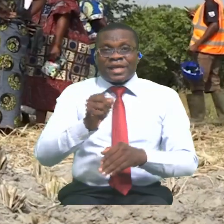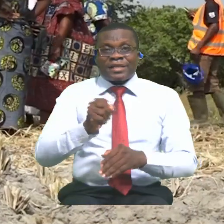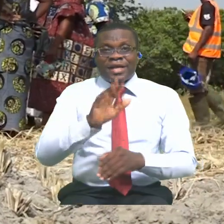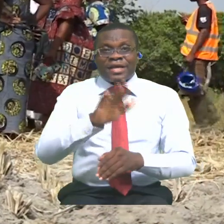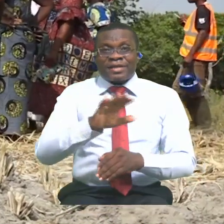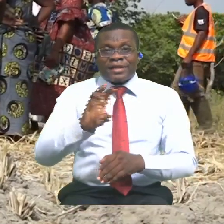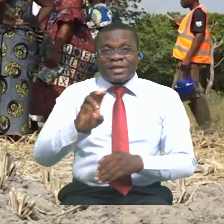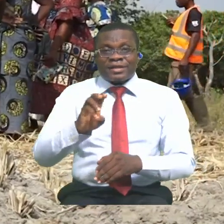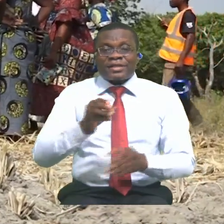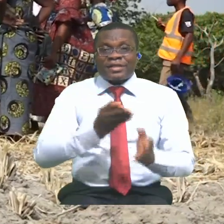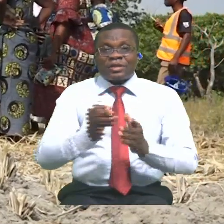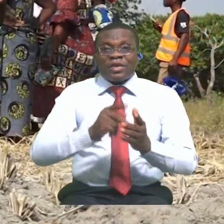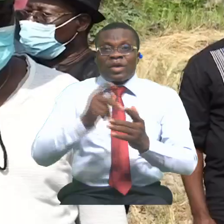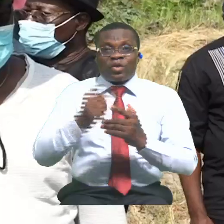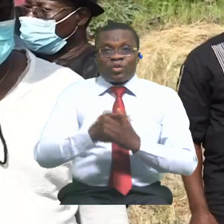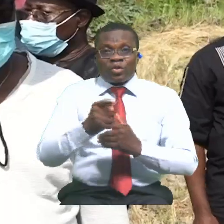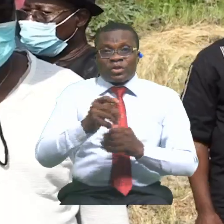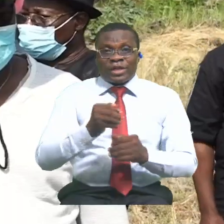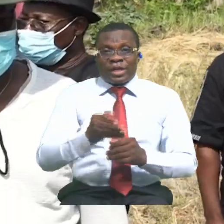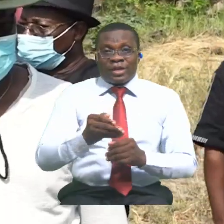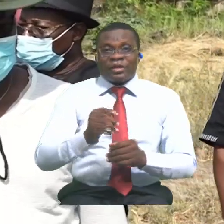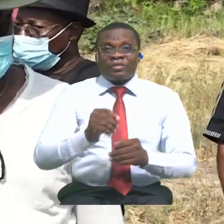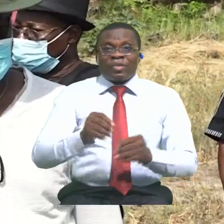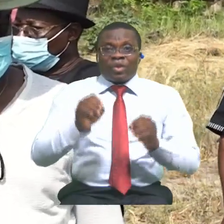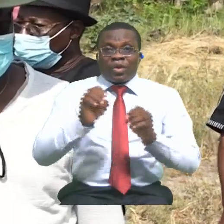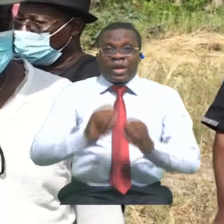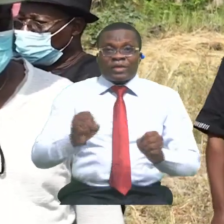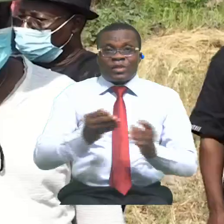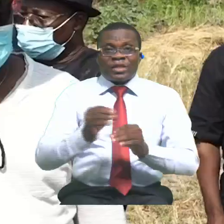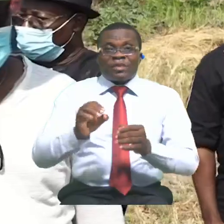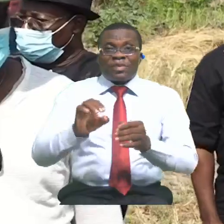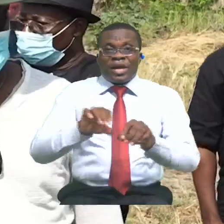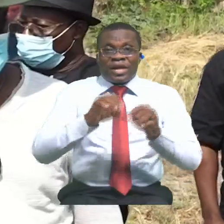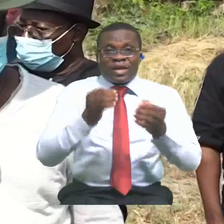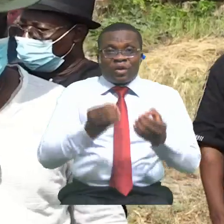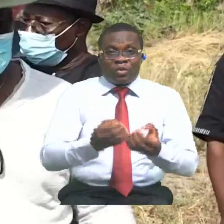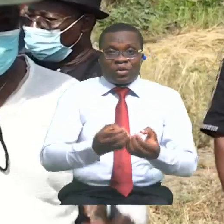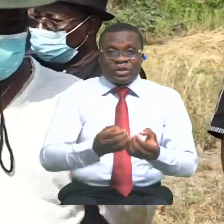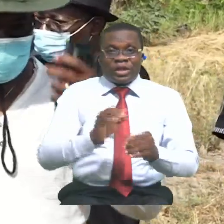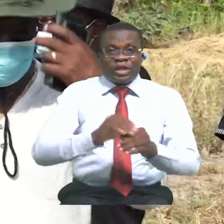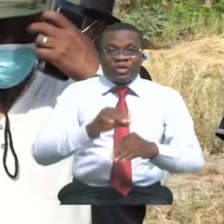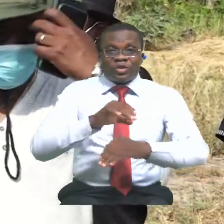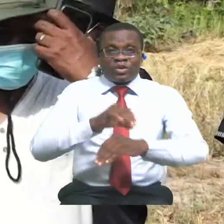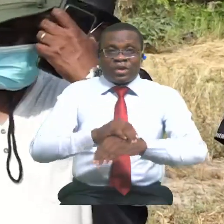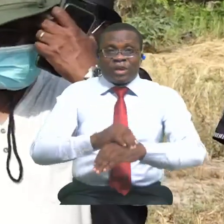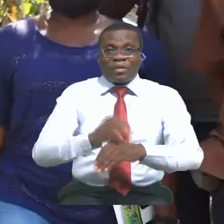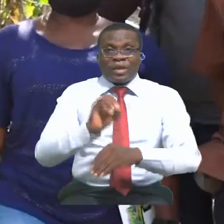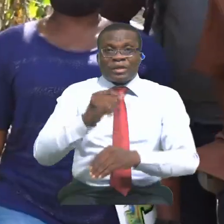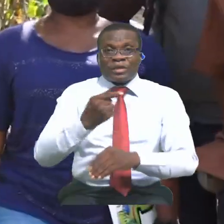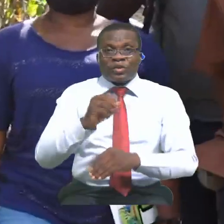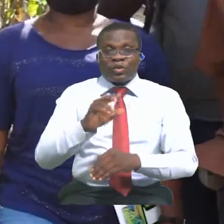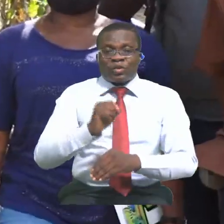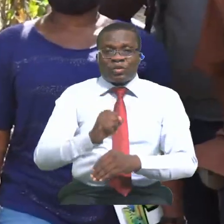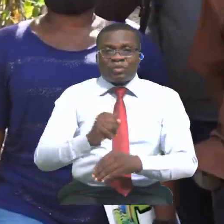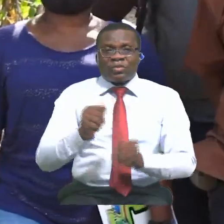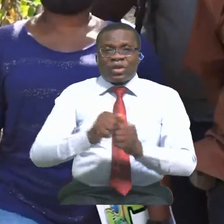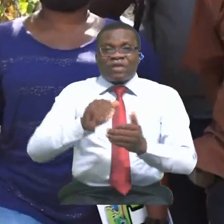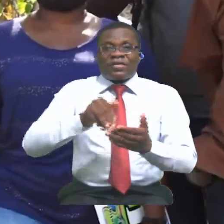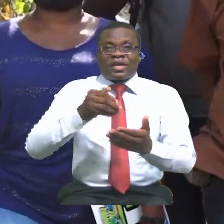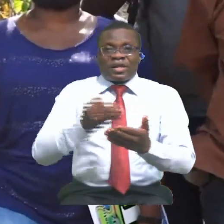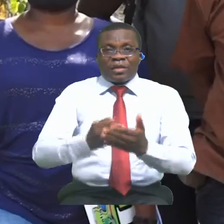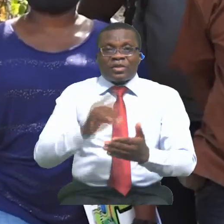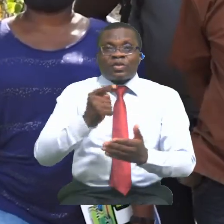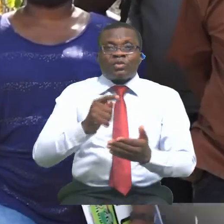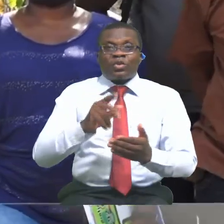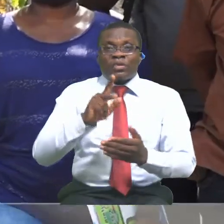aménagés par le projet PAPVIR ABC, exploité par la coopérative Ayedi sur le site de Ogo Ono. Avec l'arrivée du projet